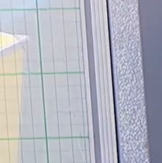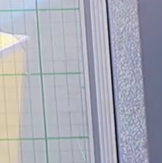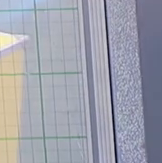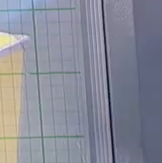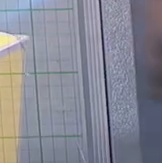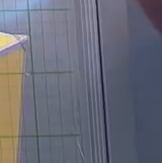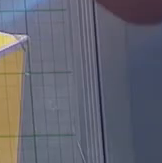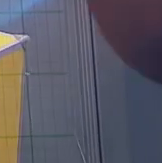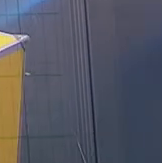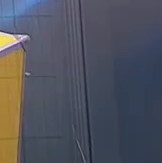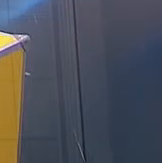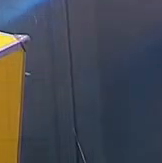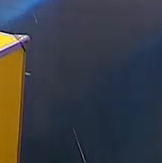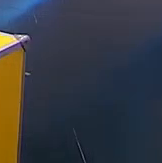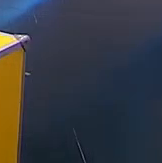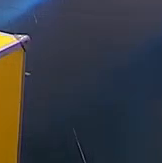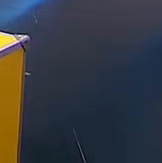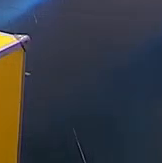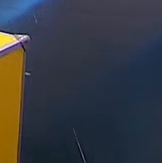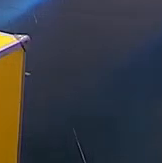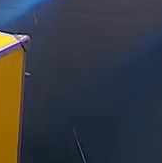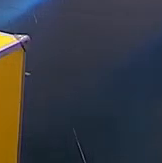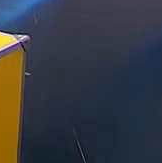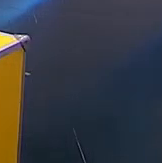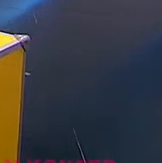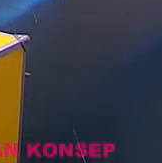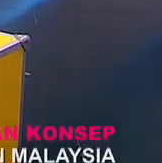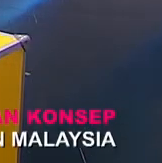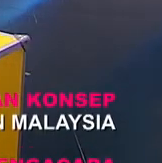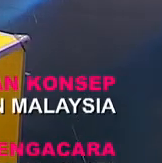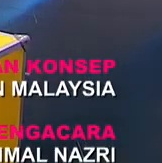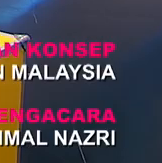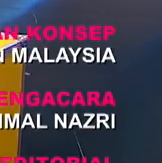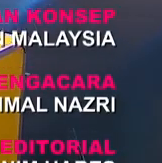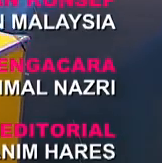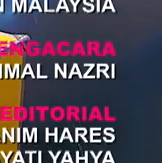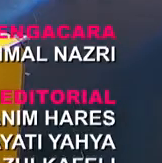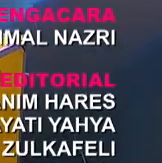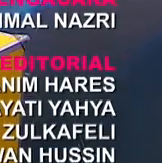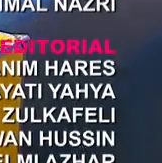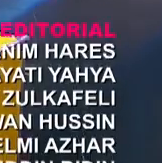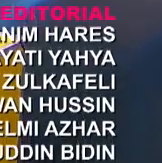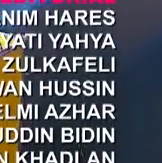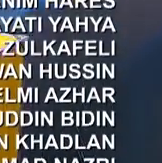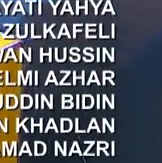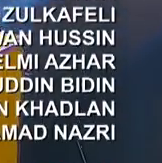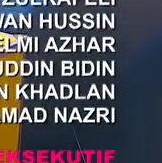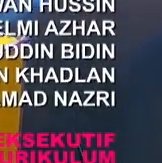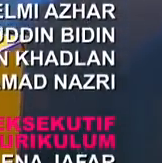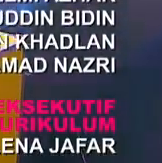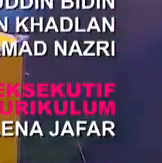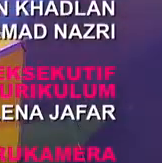Dalam seminggu, ikut masa dan waktu. Mari sama kita